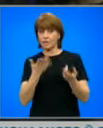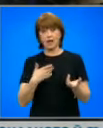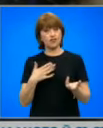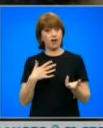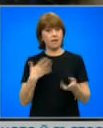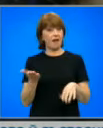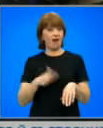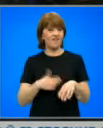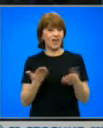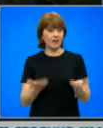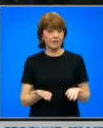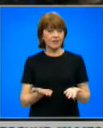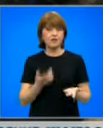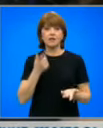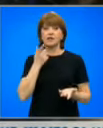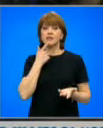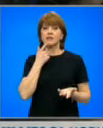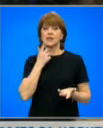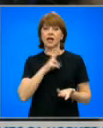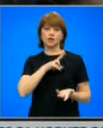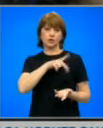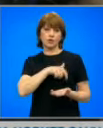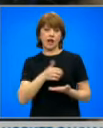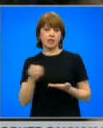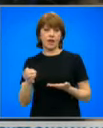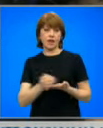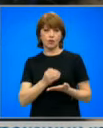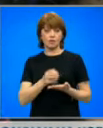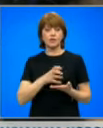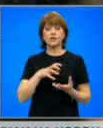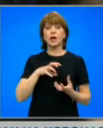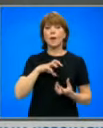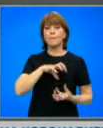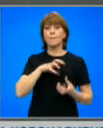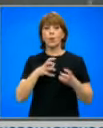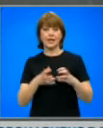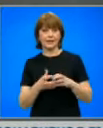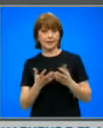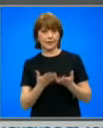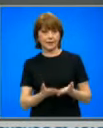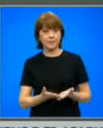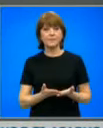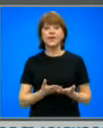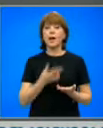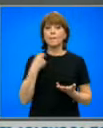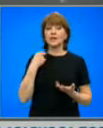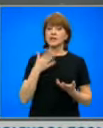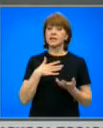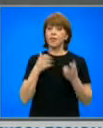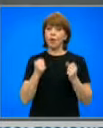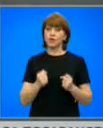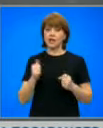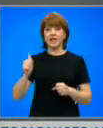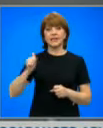за устойчива социална и икономическа политика в интерес на българските граждани. Президентът има очаквания към кабинета да